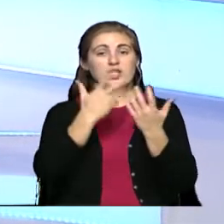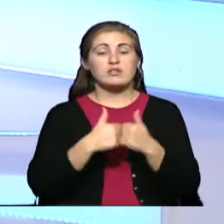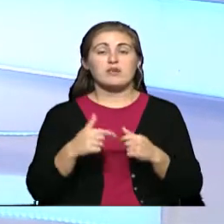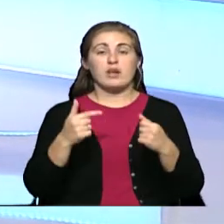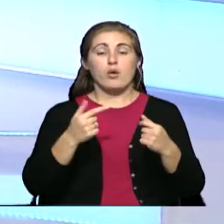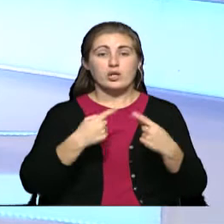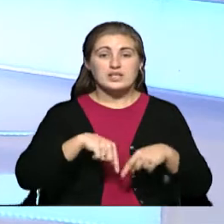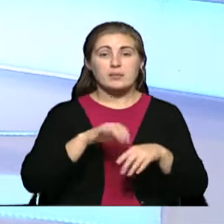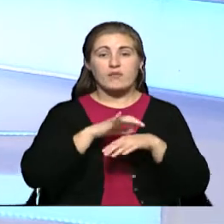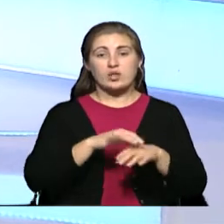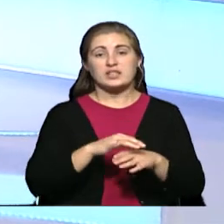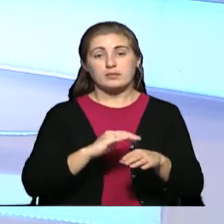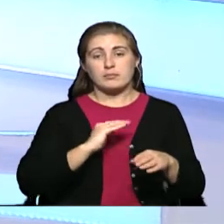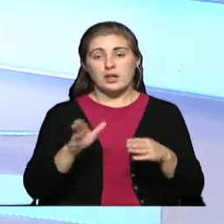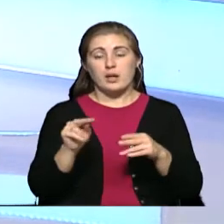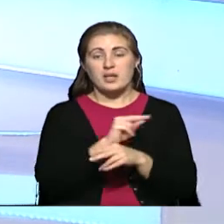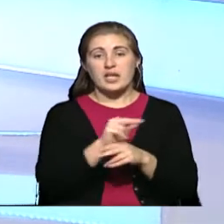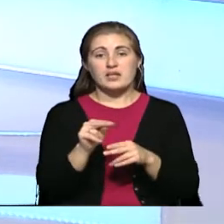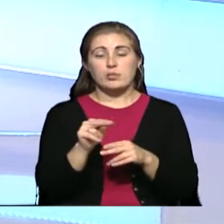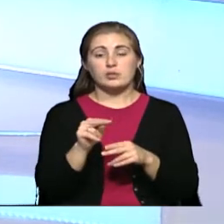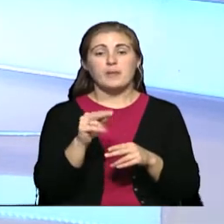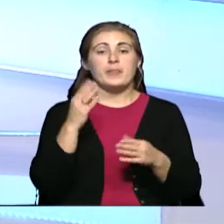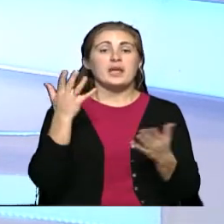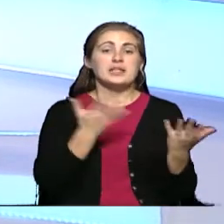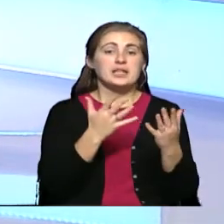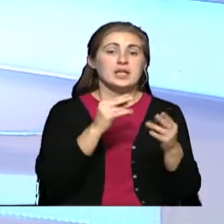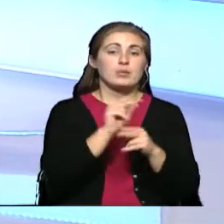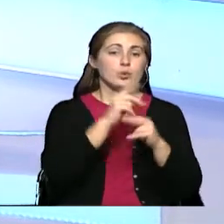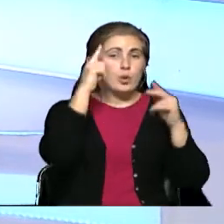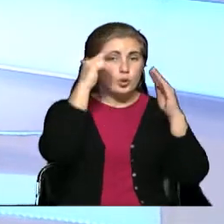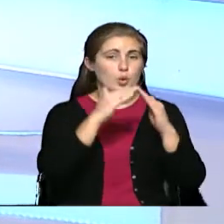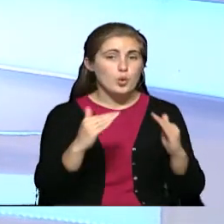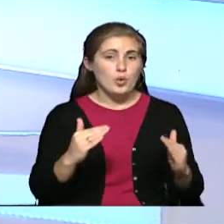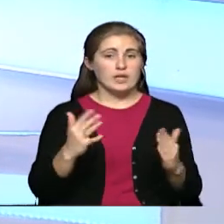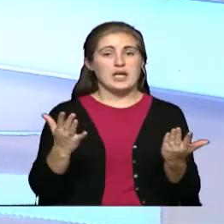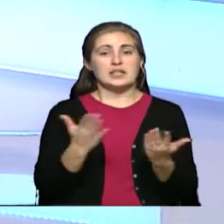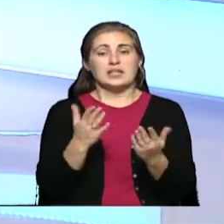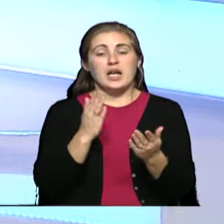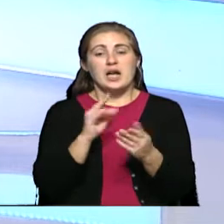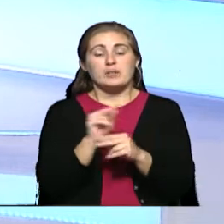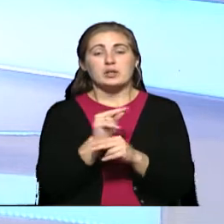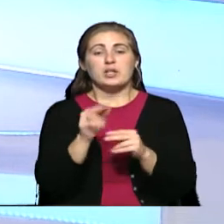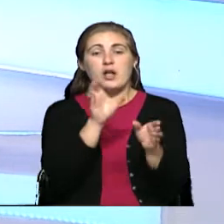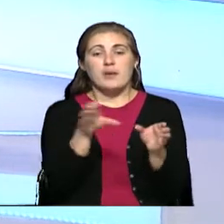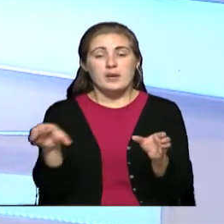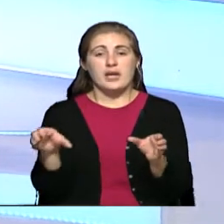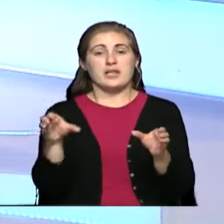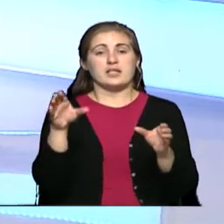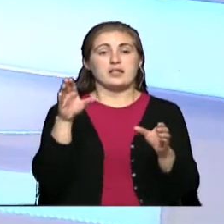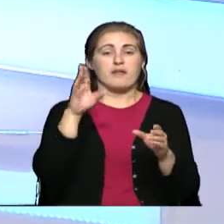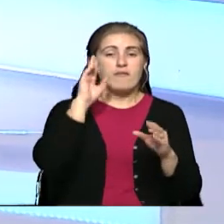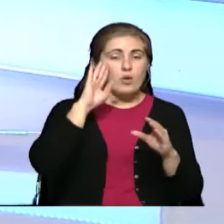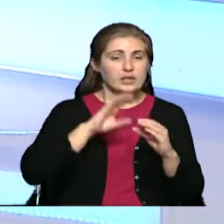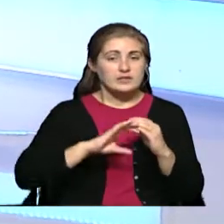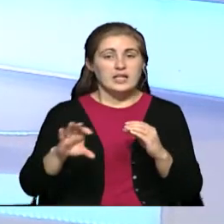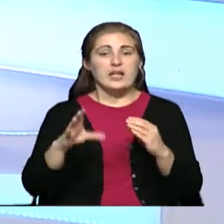организаций проводятся капитальные ремонты. Где-то ремонтируется кровля, где-то ремонтируется система отопления, водоотведения и так далее. Где-то объем